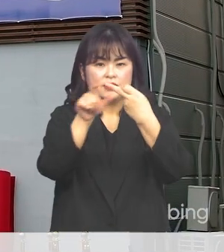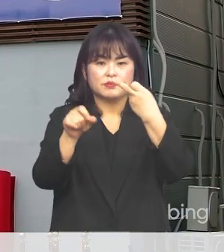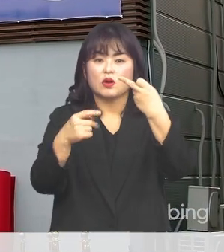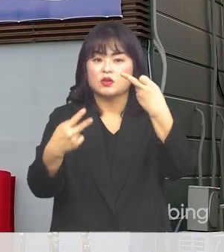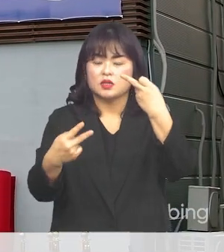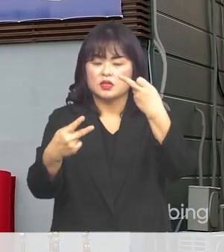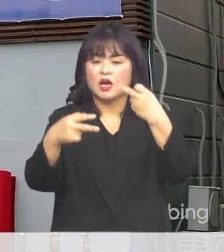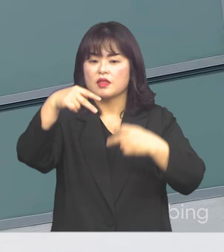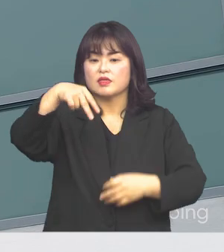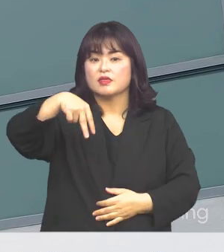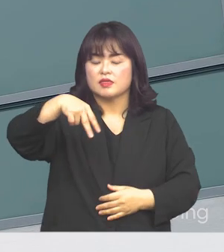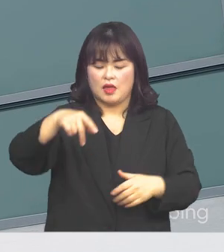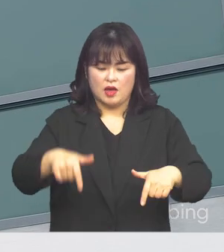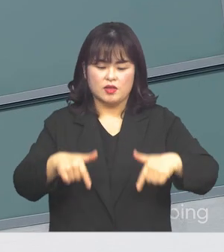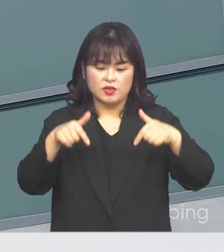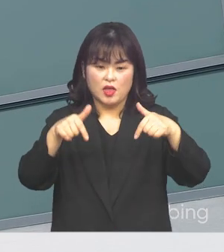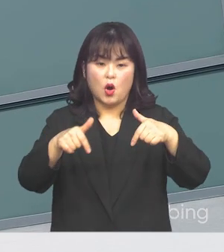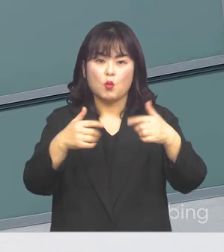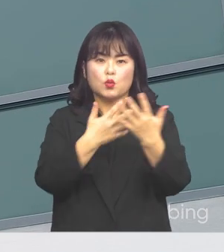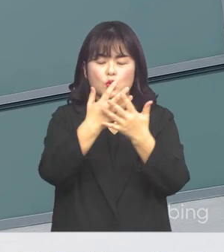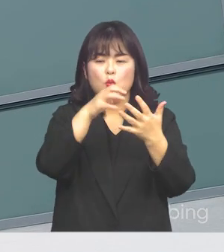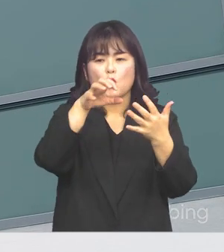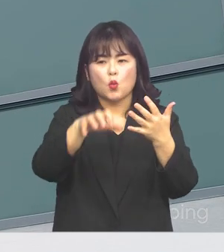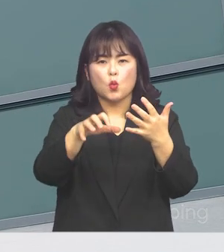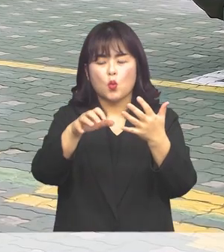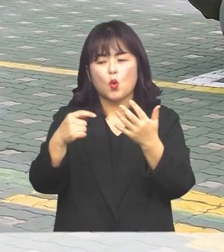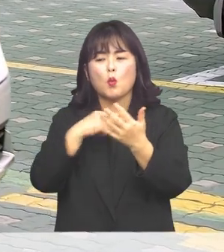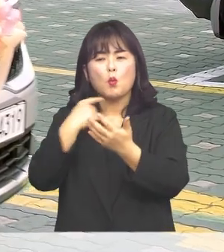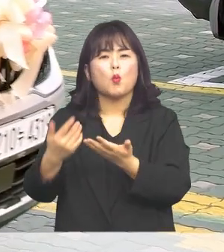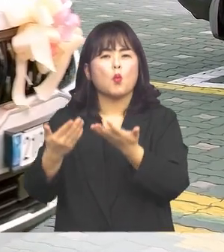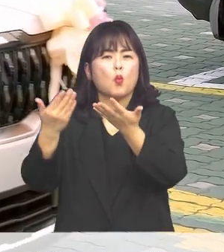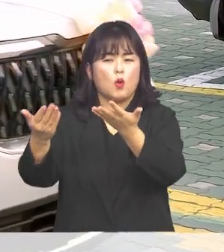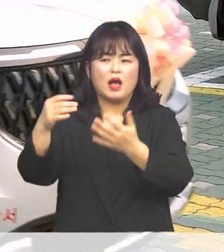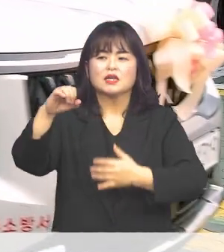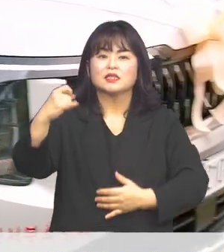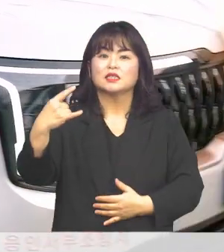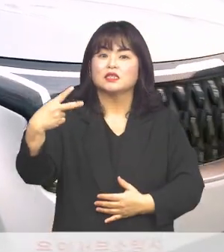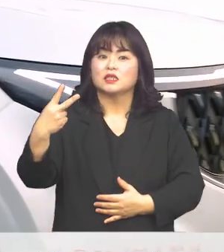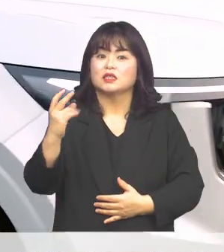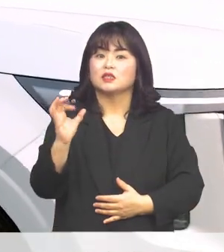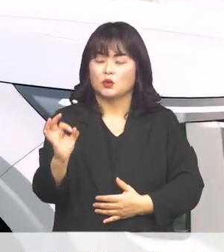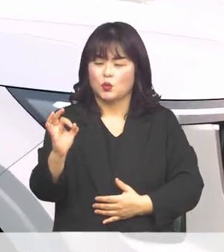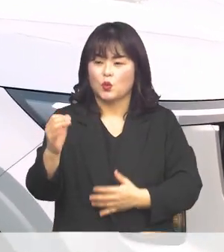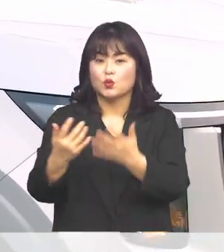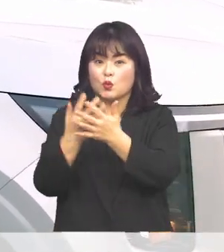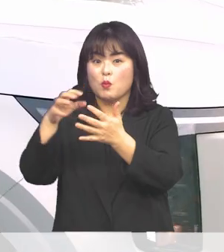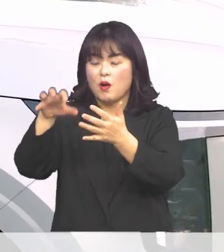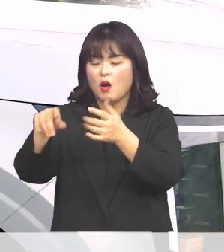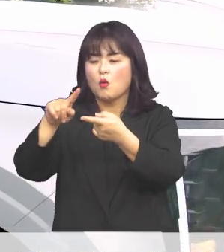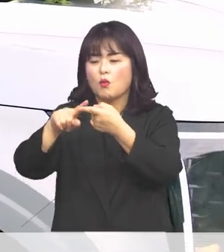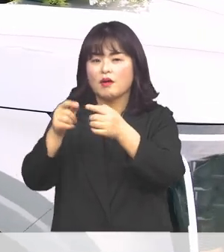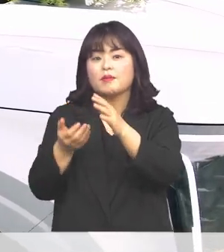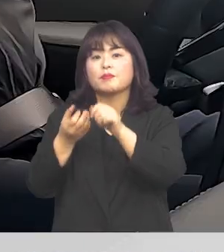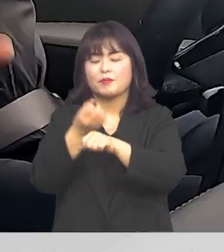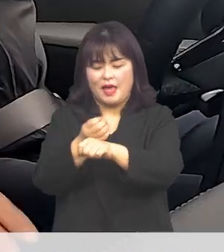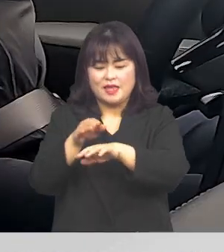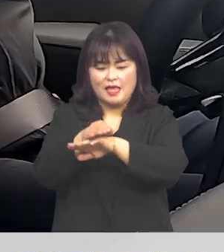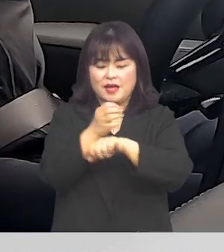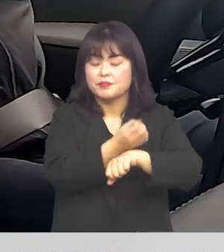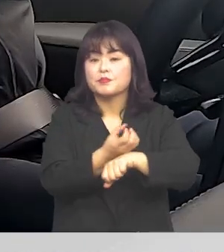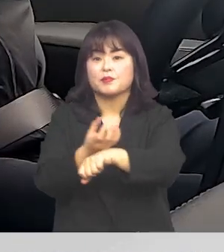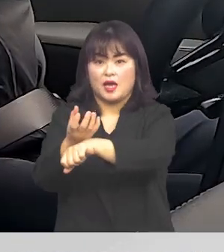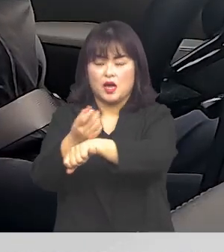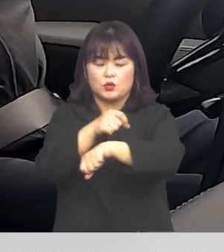용인특례시는 2일 용인 서부소방서에서 용인 서부 의용소방대 현장 출동 차량 전달식을 가졌습니다.